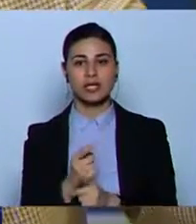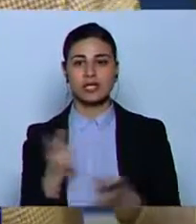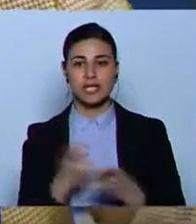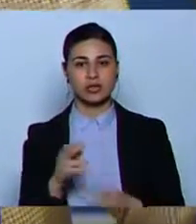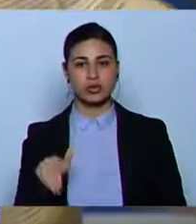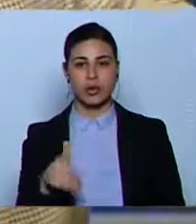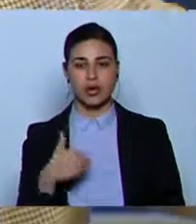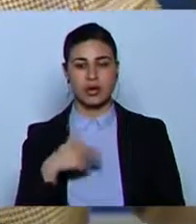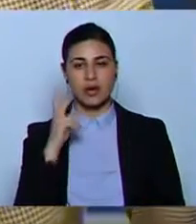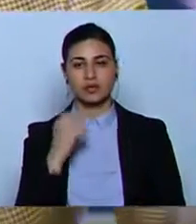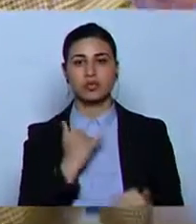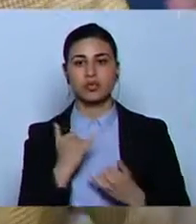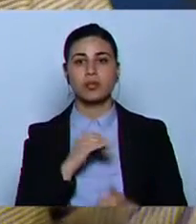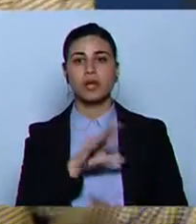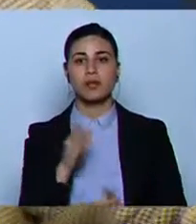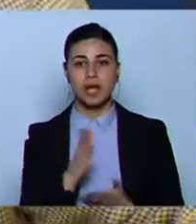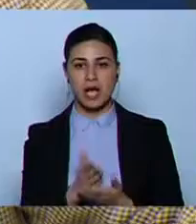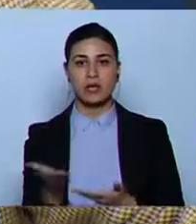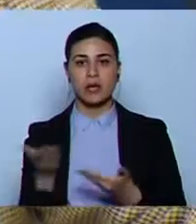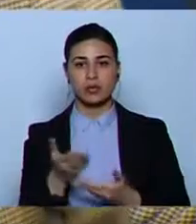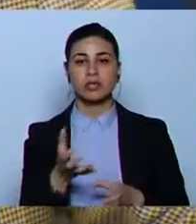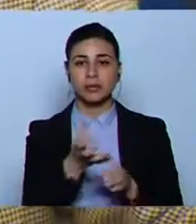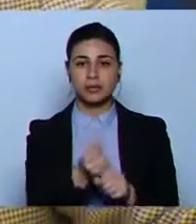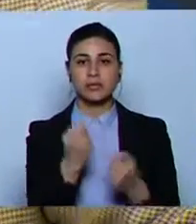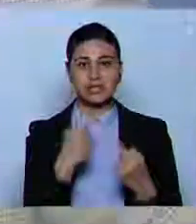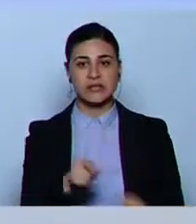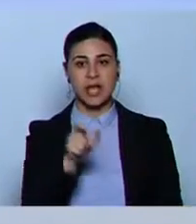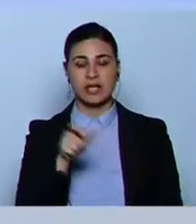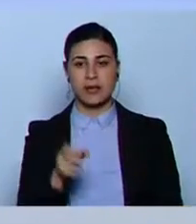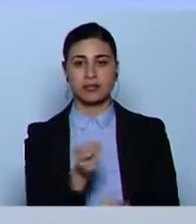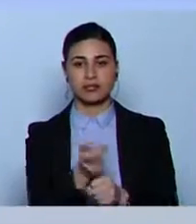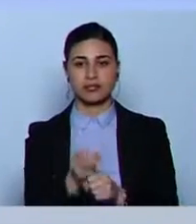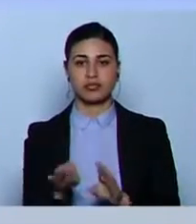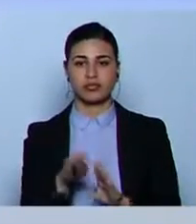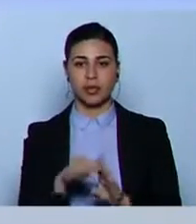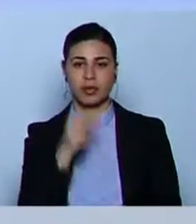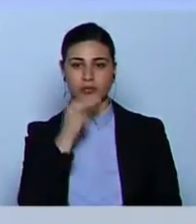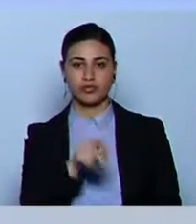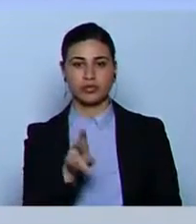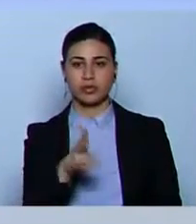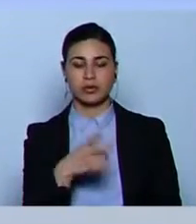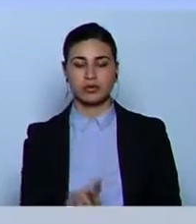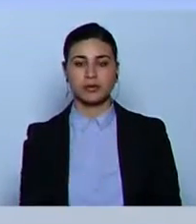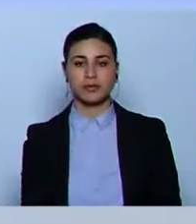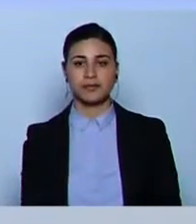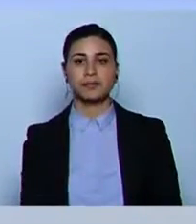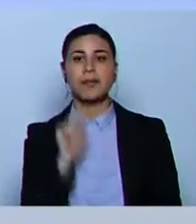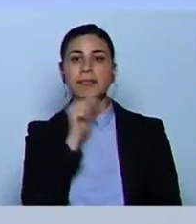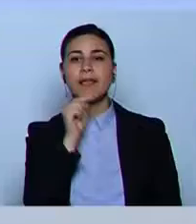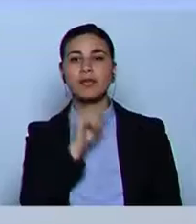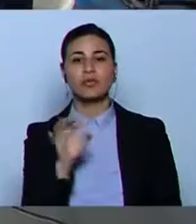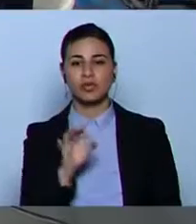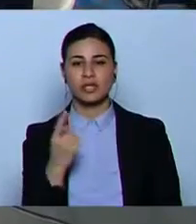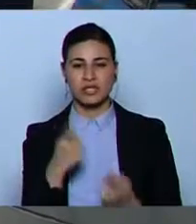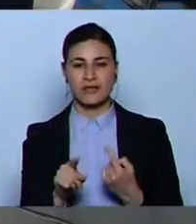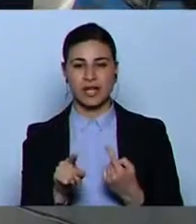აი აქ არ ვიცი სტუმრებიც არიან, მოწონა. ანუ ოპტიმიზაცია შეგვიძლია სხვანაირადაც. აი მაგალითად ერთსაც ვიტყვი კიდე. კეთილმო. ოღონდ ეკონომიკურ